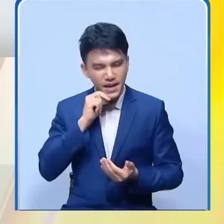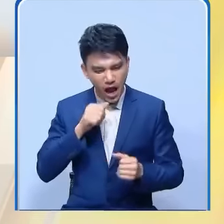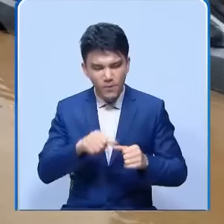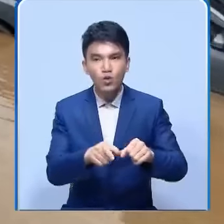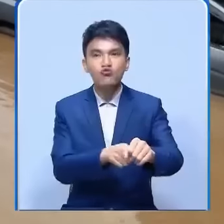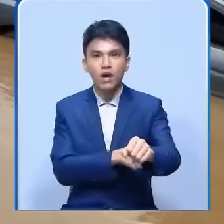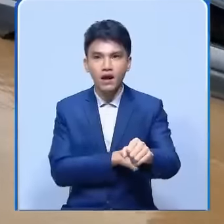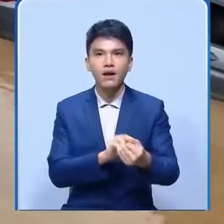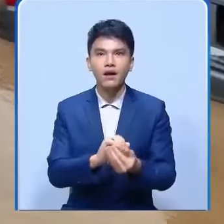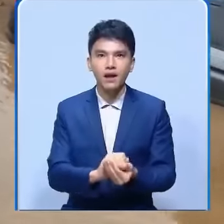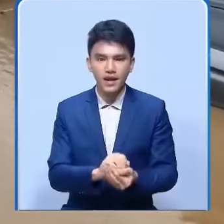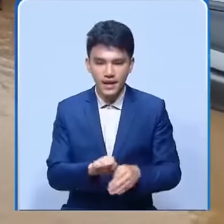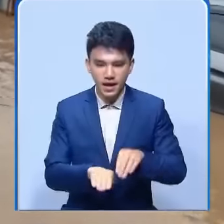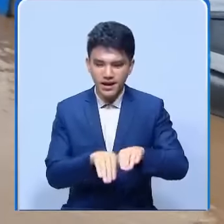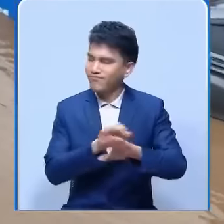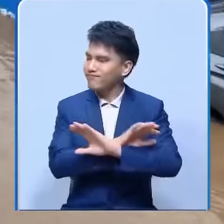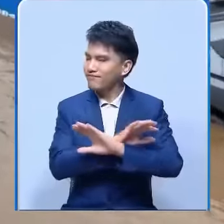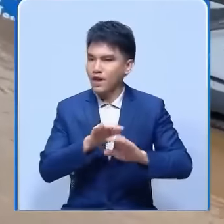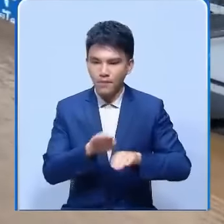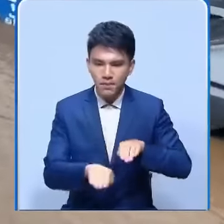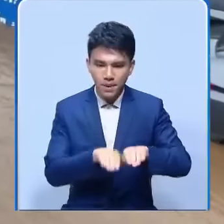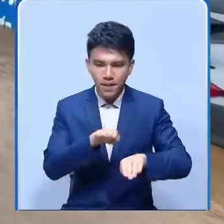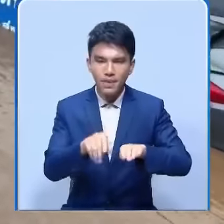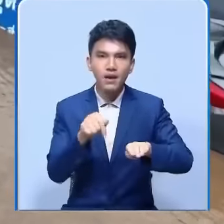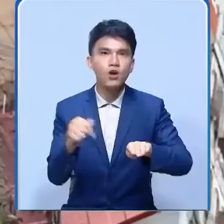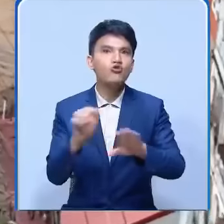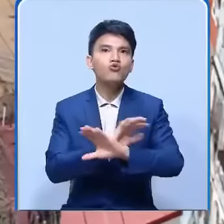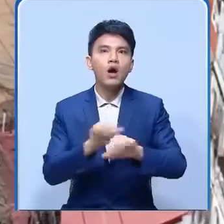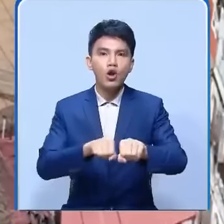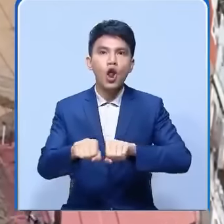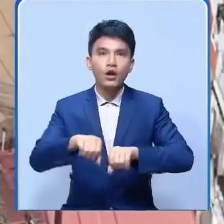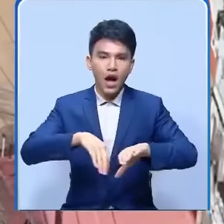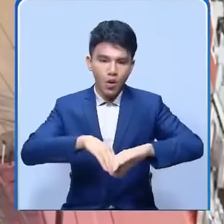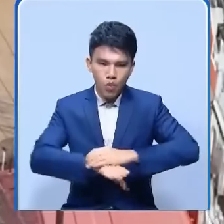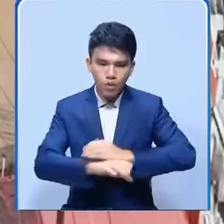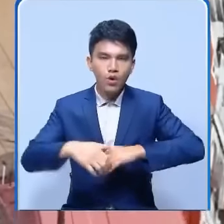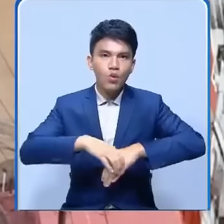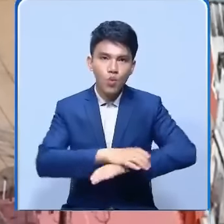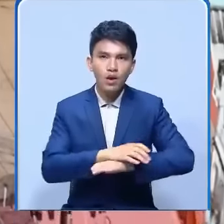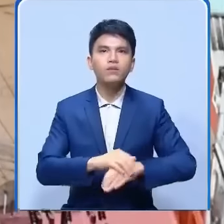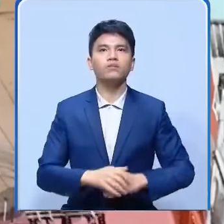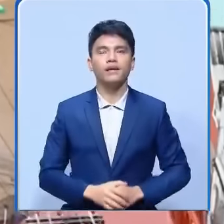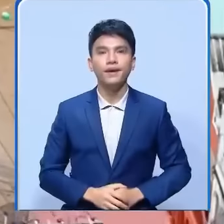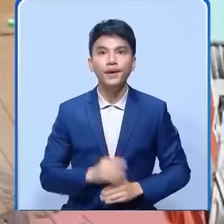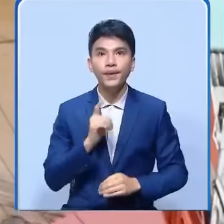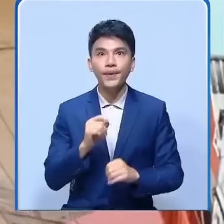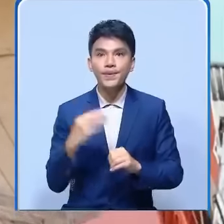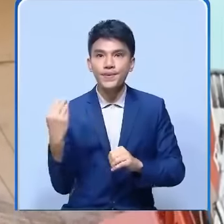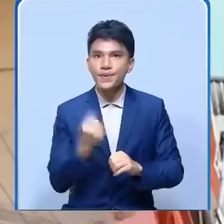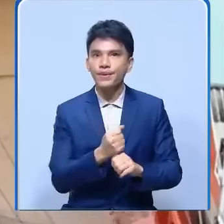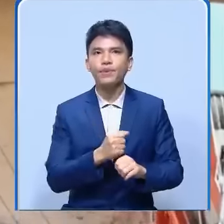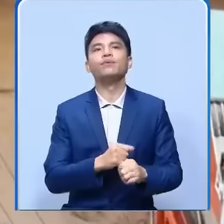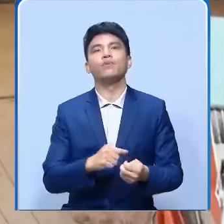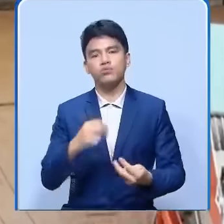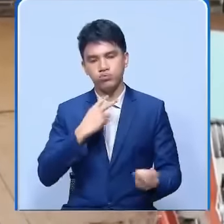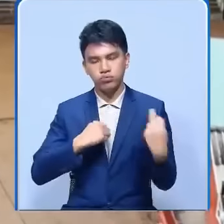านานๆค่ะไม่เดินลุยน้ำหรือย่ำโคลนด้วยเท้าเปล่าสวมรองเท้าบูทด้วยก็ดีนะคะหลังสัมผัสน้ำก็ควรที่จะรีบทำความสะอาดร่